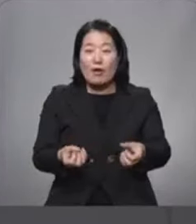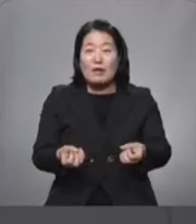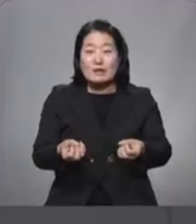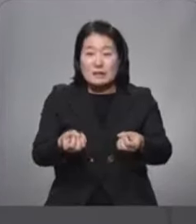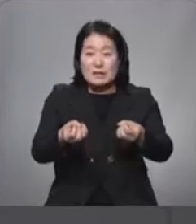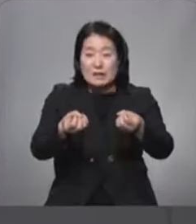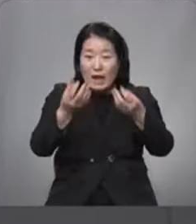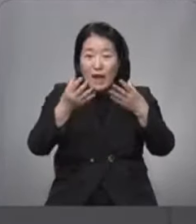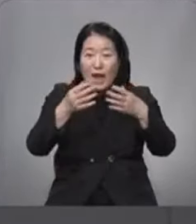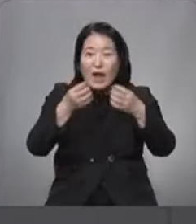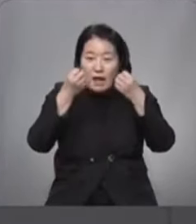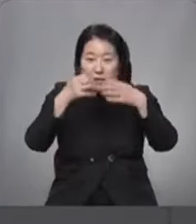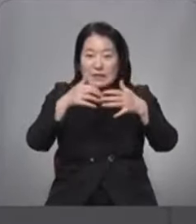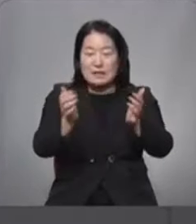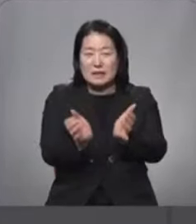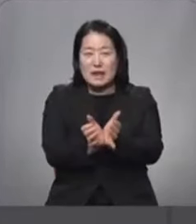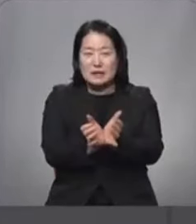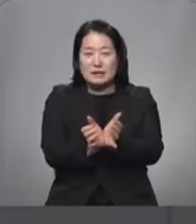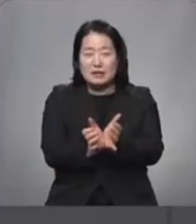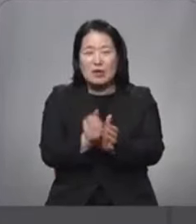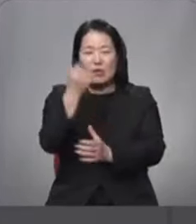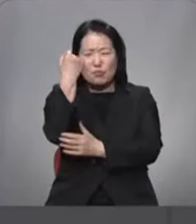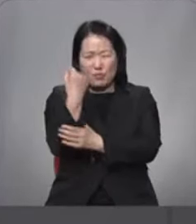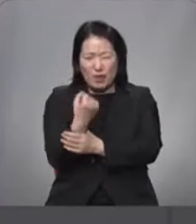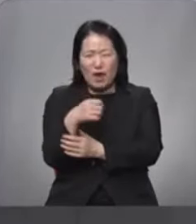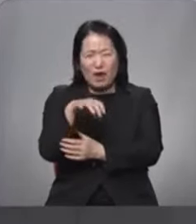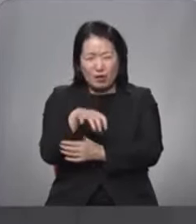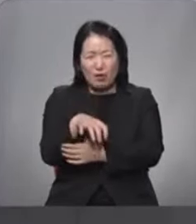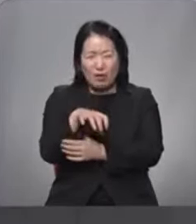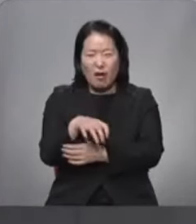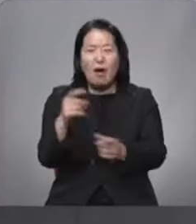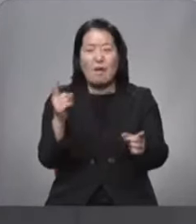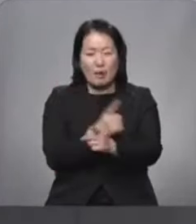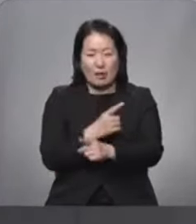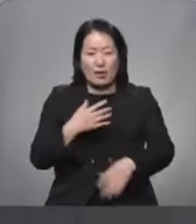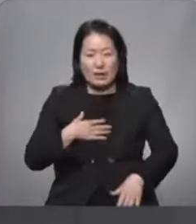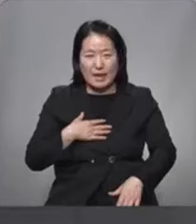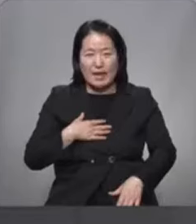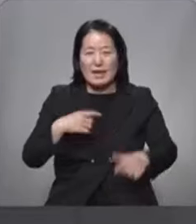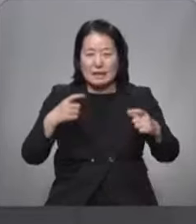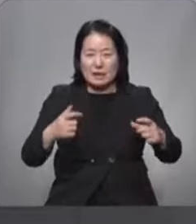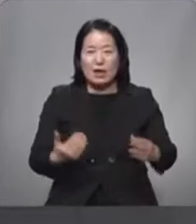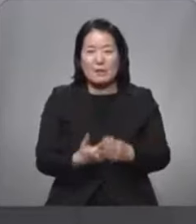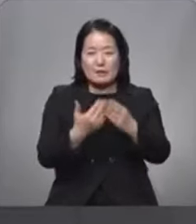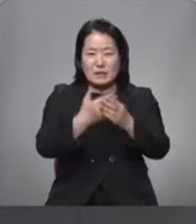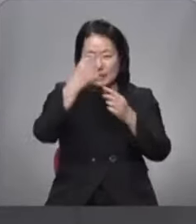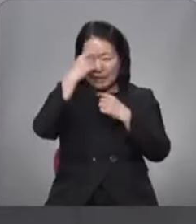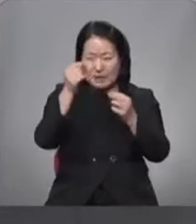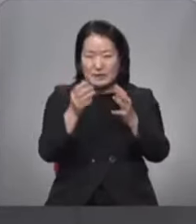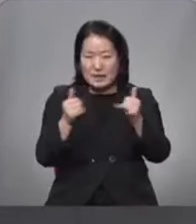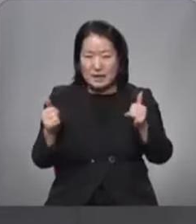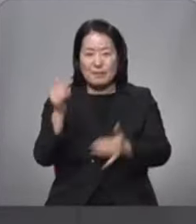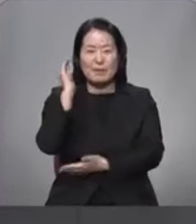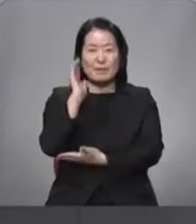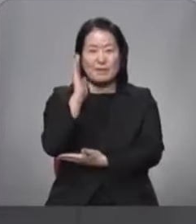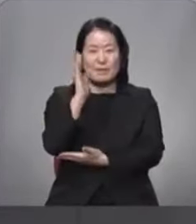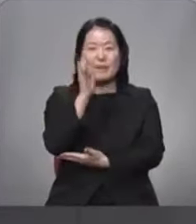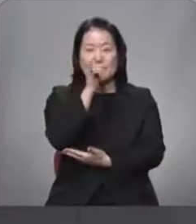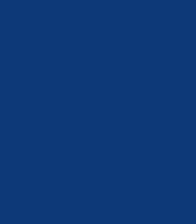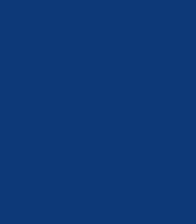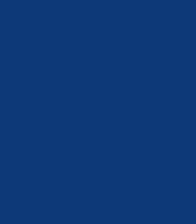부패한 정치를 바꾸어야 한다며 자신이 지역 발전에 적임자라고 주장했습니다 KBS 뉴스